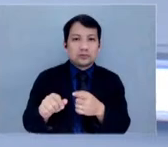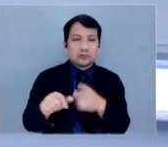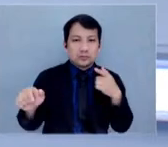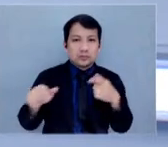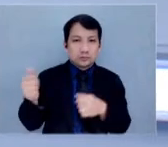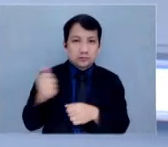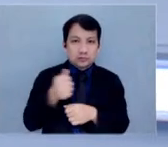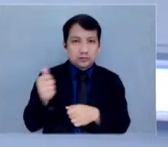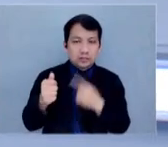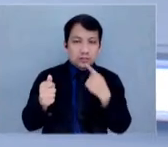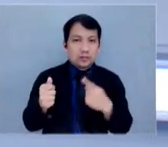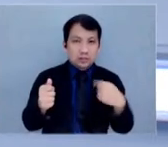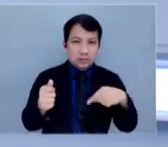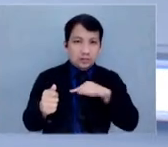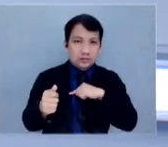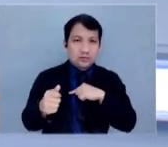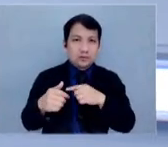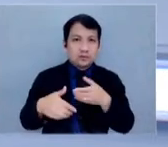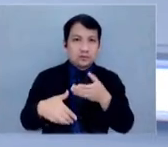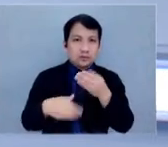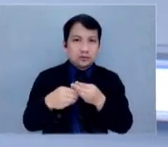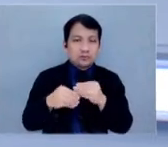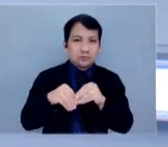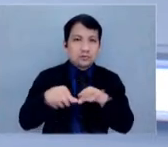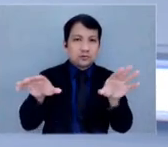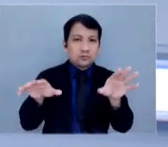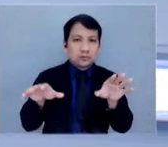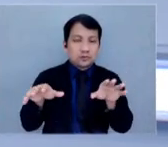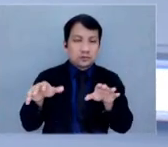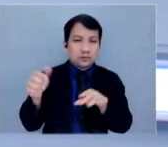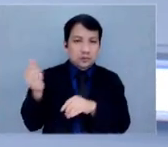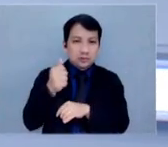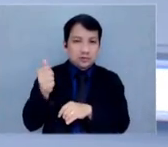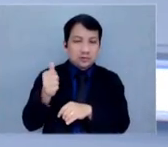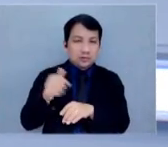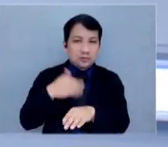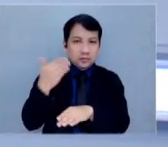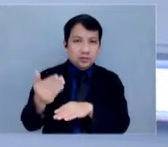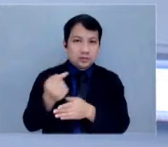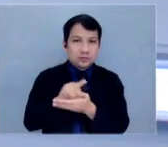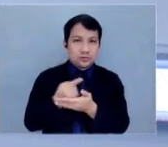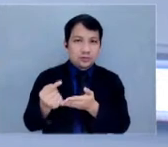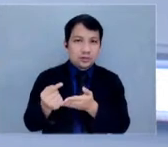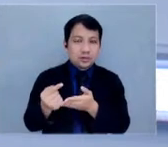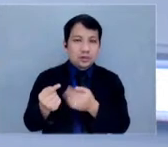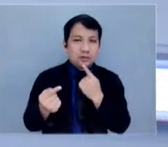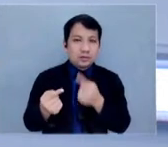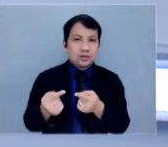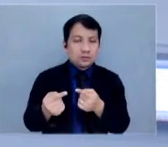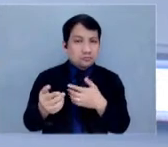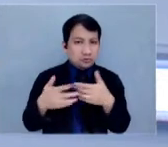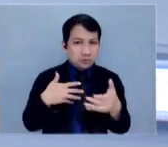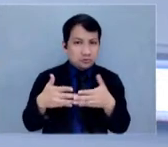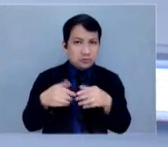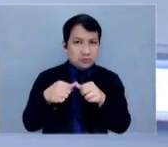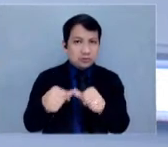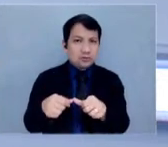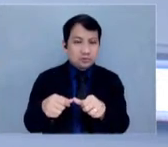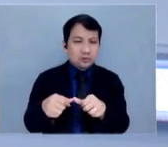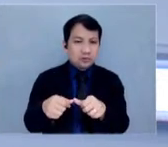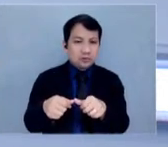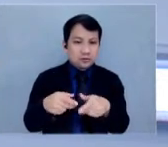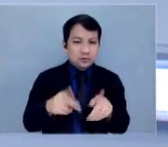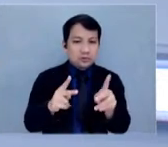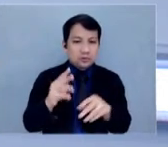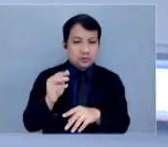transportasyon sa ikinasanilang malakihang transport strike sa susunod na linggo. At kahit pa ituturing ng kolorum sa Mayo,